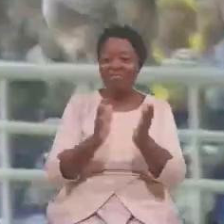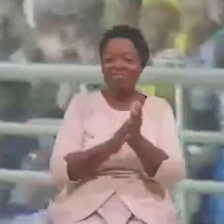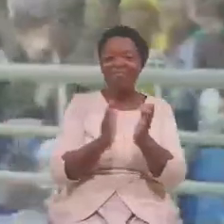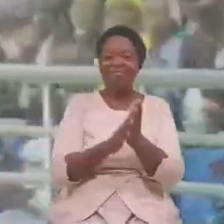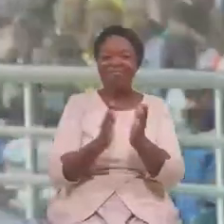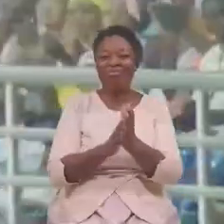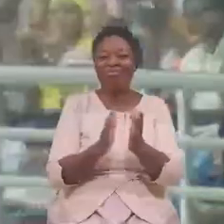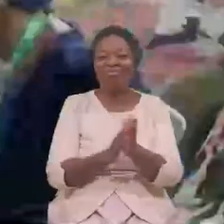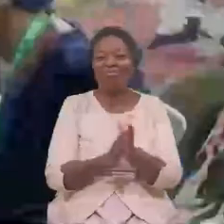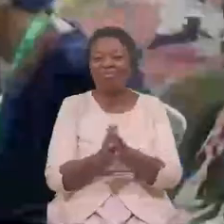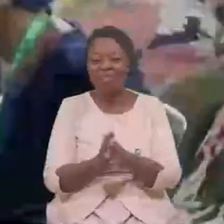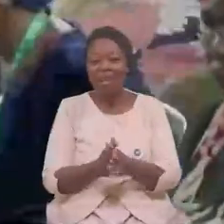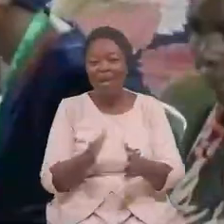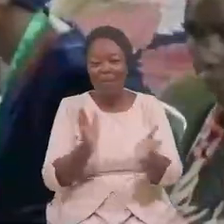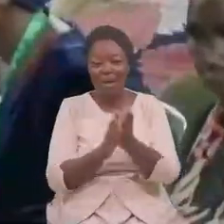Gloire à Dieu.